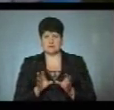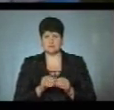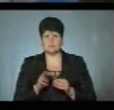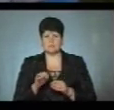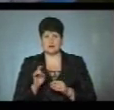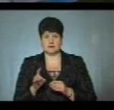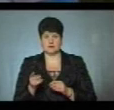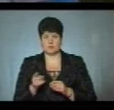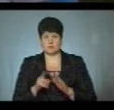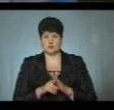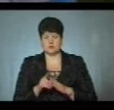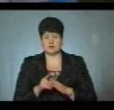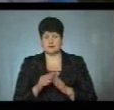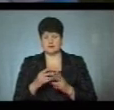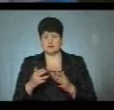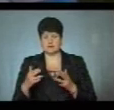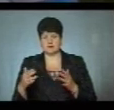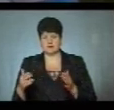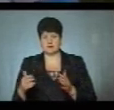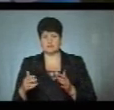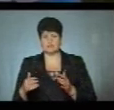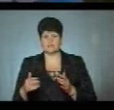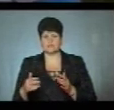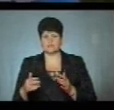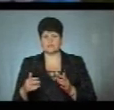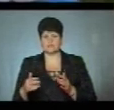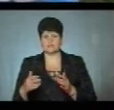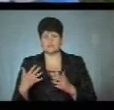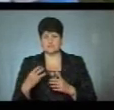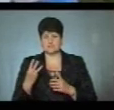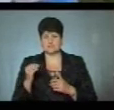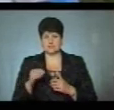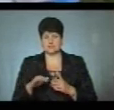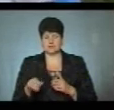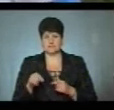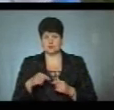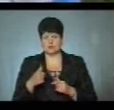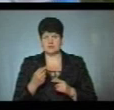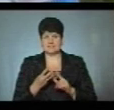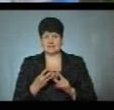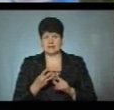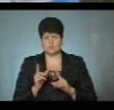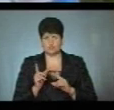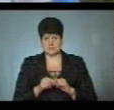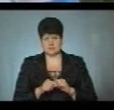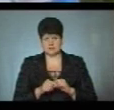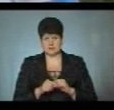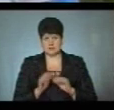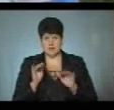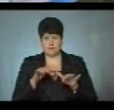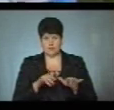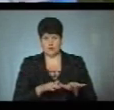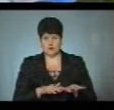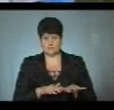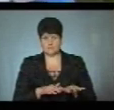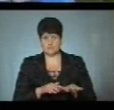ми починали і так далі в строю. Вже 3000 дітей. Цього року це третя поїздка на море,